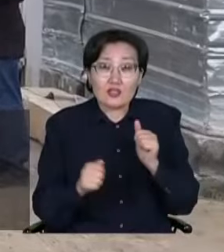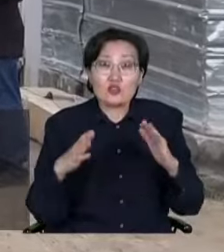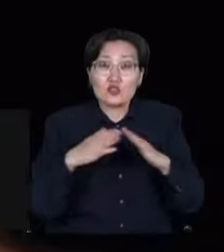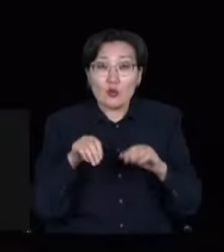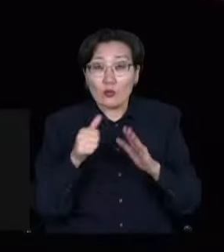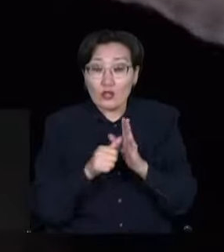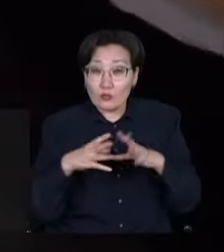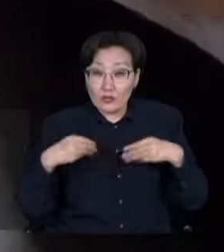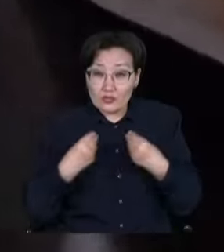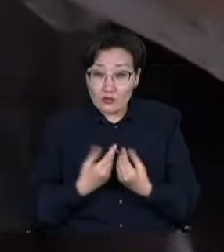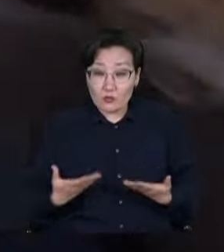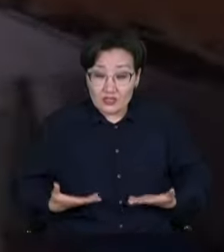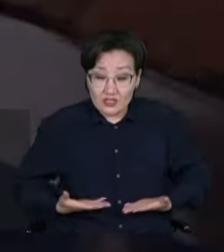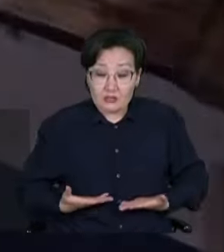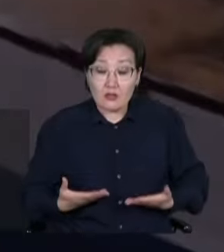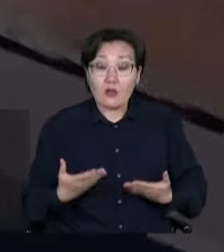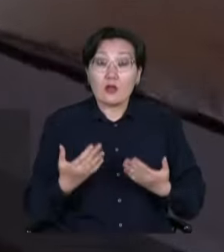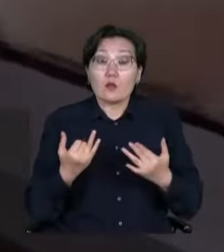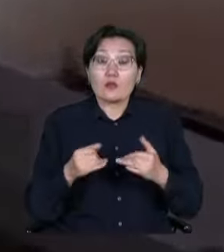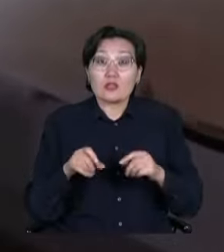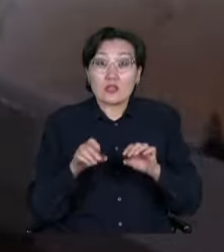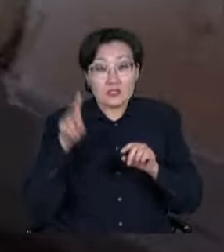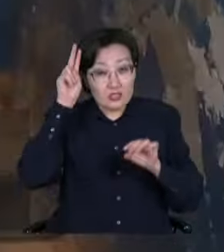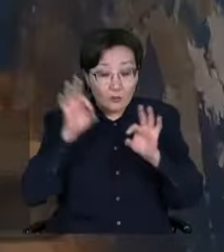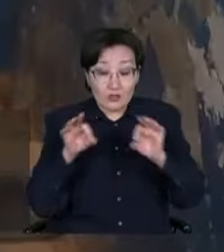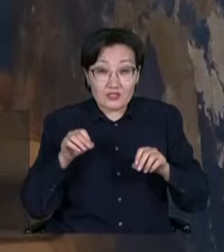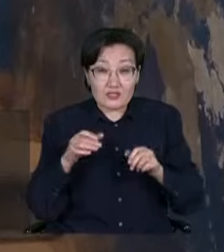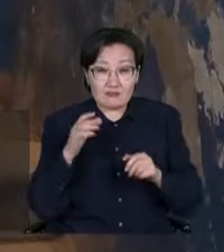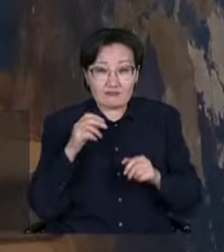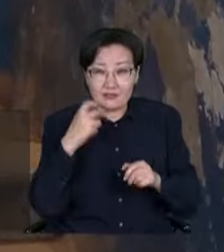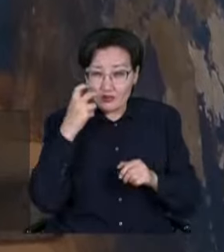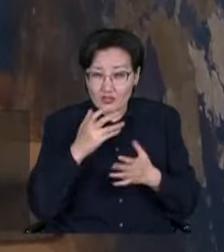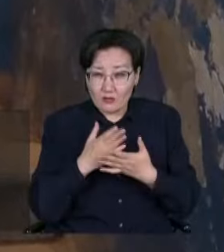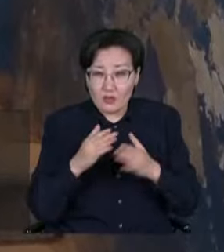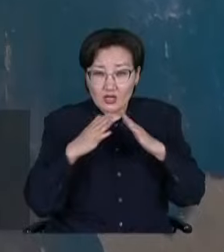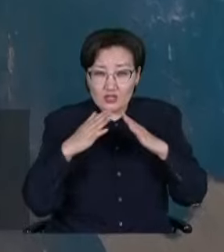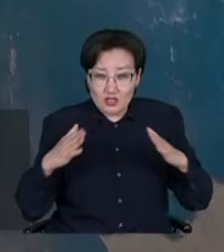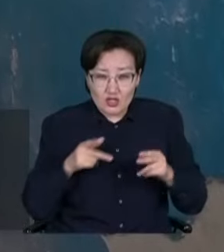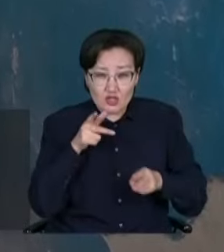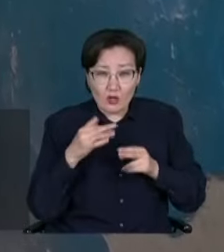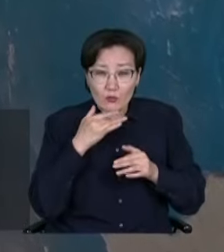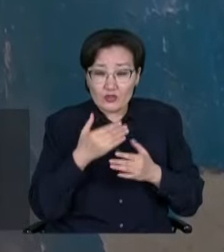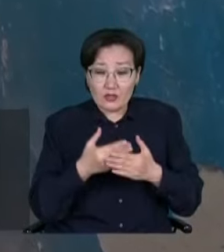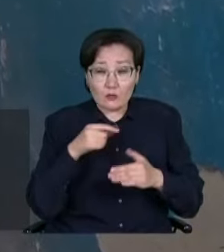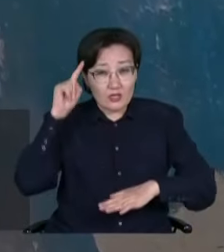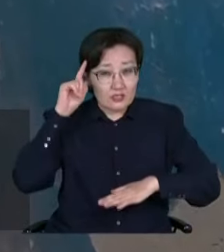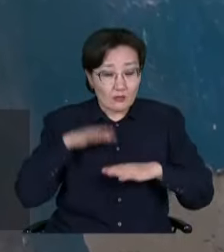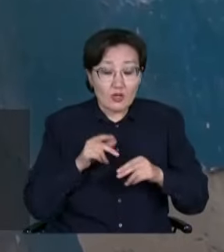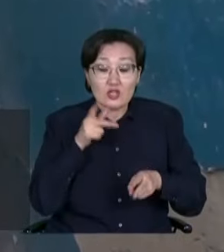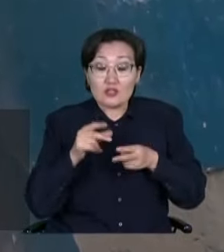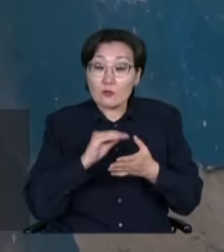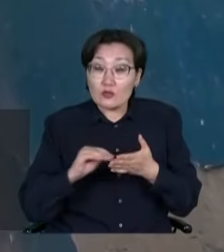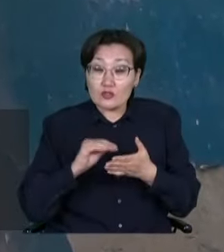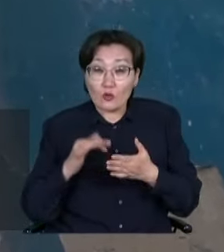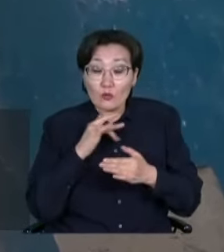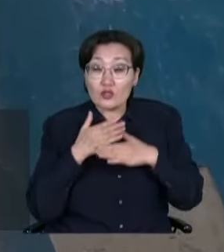Едендері қирап, түрлі жәндіктің ортасына айналған. Кәріз құбырлары да шіріп, қолқаны қабат. Шатырларына да шағым көп. Бұған дейін әкімдікке арыз жазып, бірнеше